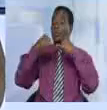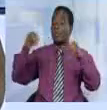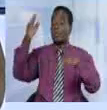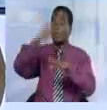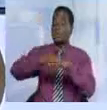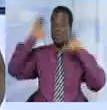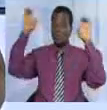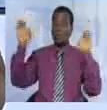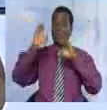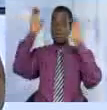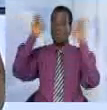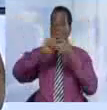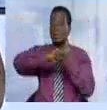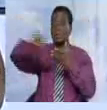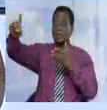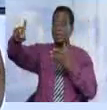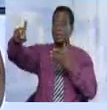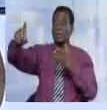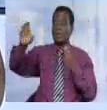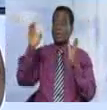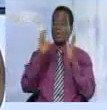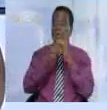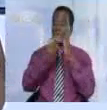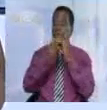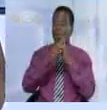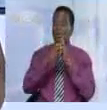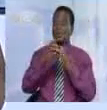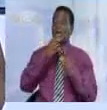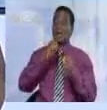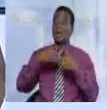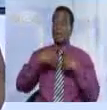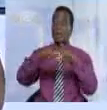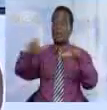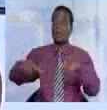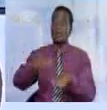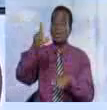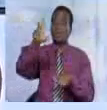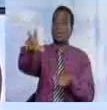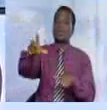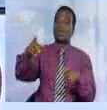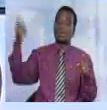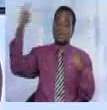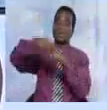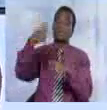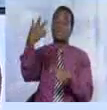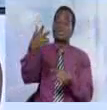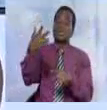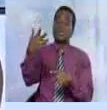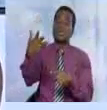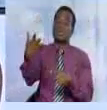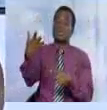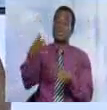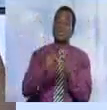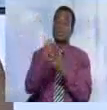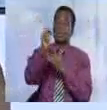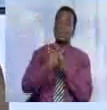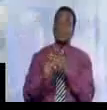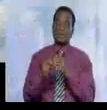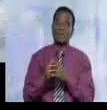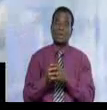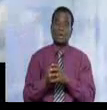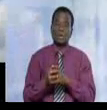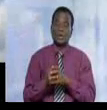la célébration de la semaine du Conseil constitutionnel. Elle aura lieu du 3 au 5 décembre prochain. Sidonie Davila et Chantal